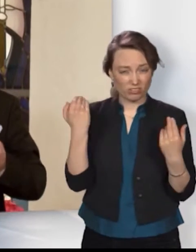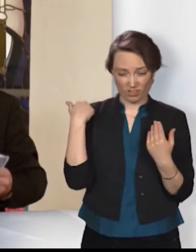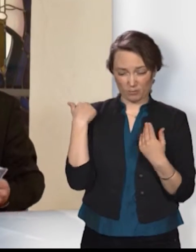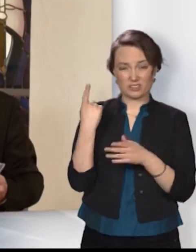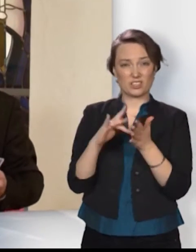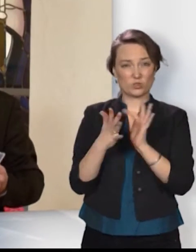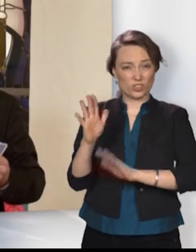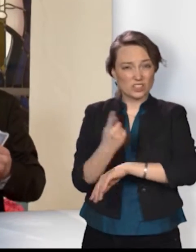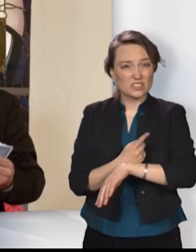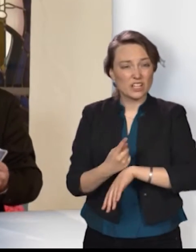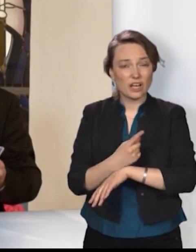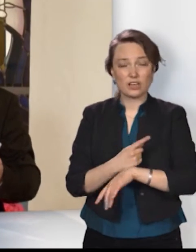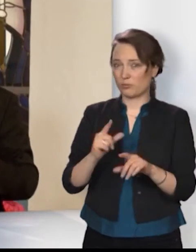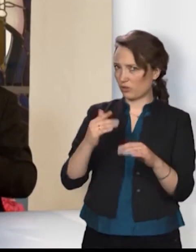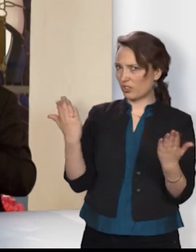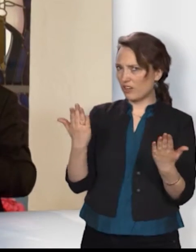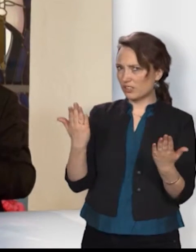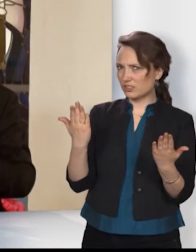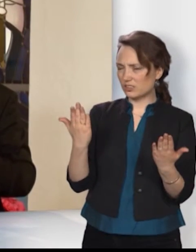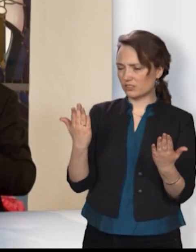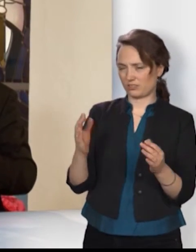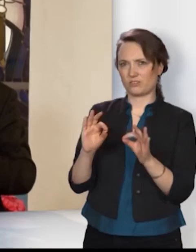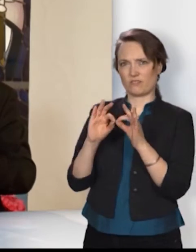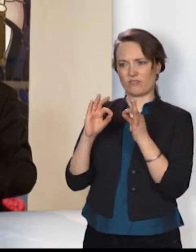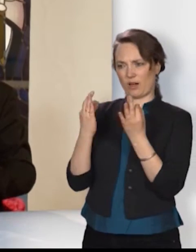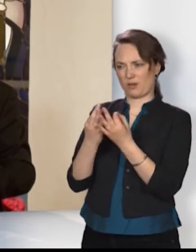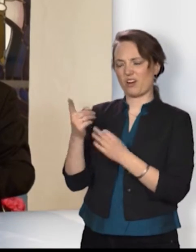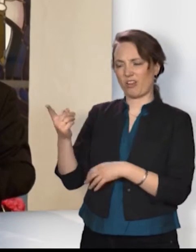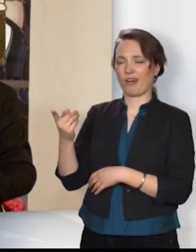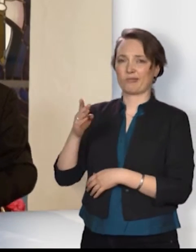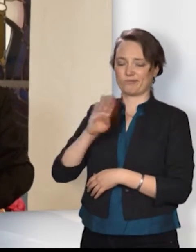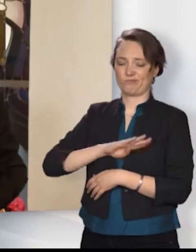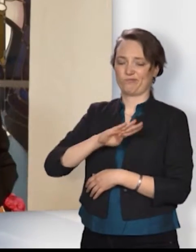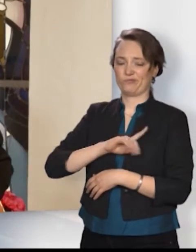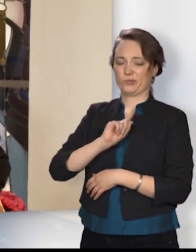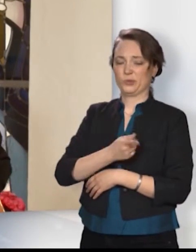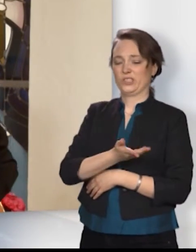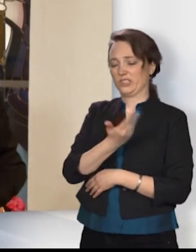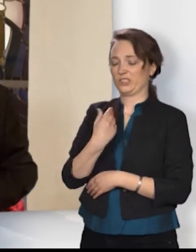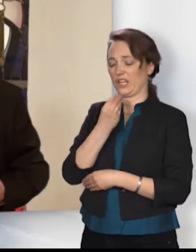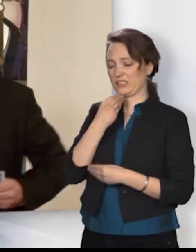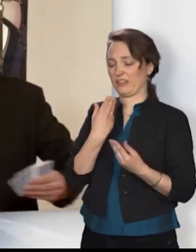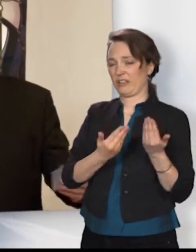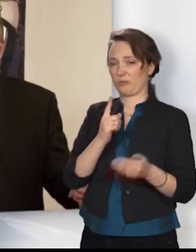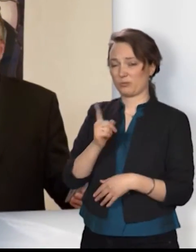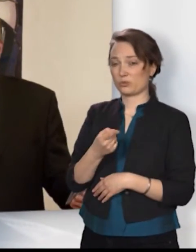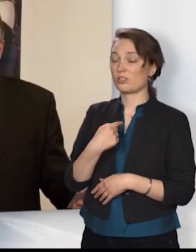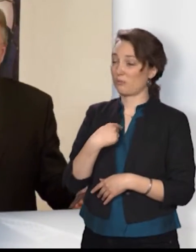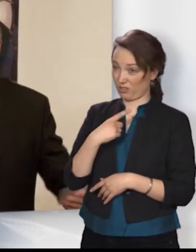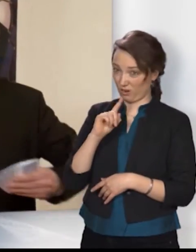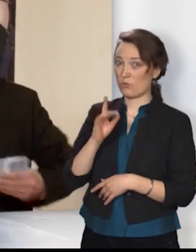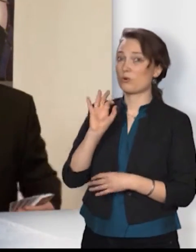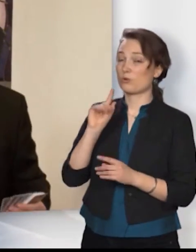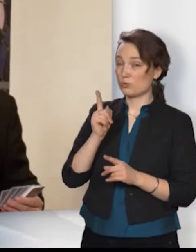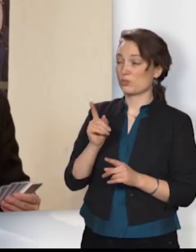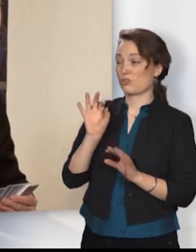bedeutete den Lebensunterhalt der Familie, die einen aus Barmherzigkeit am Tisch mitessen ließ, durch Betteln mitzuverdienen, keinen Eigenwert zu